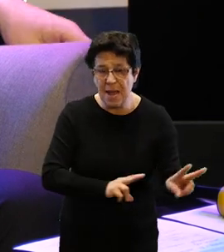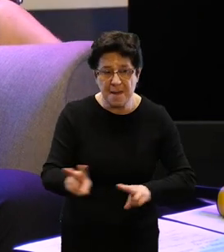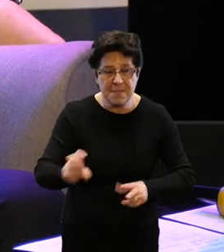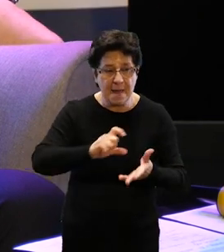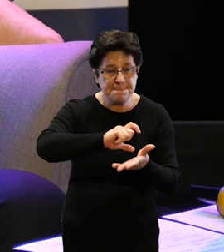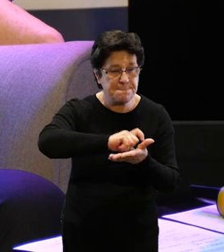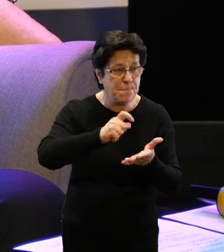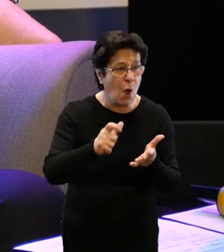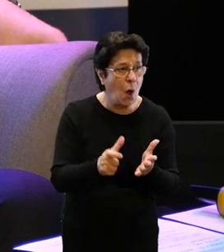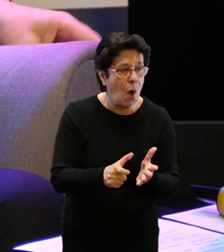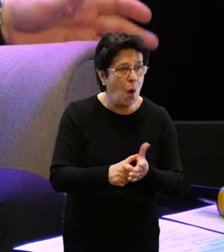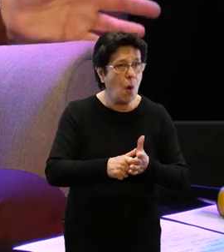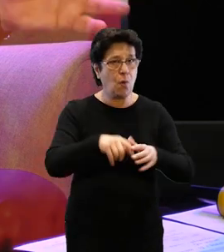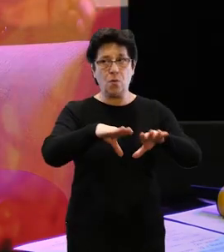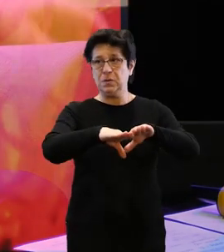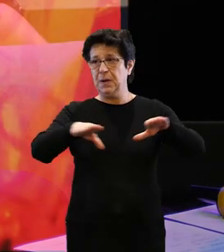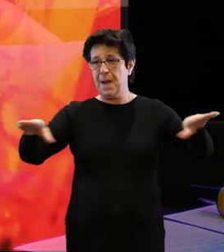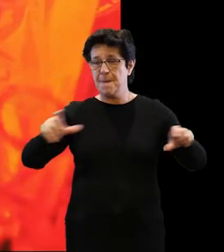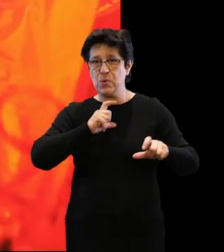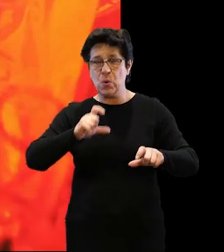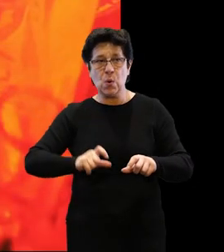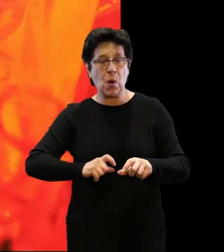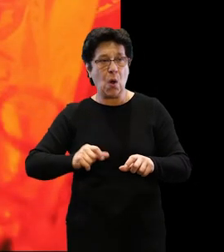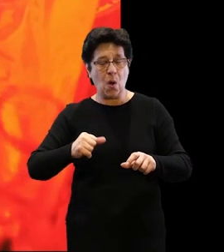kompozytora Maciejewskiego Mamy